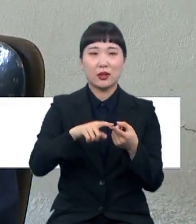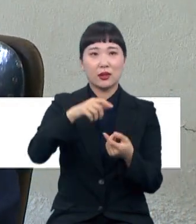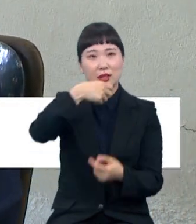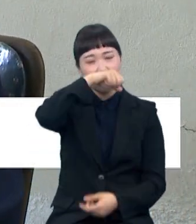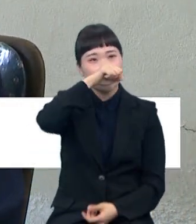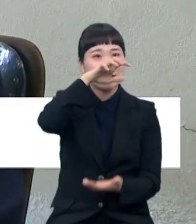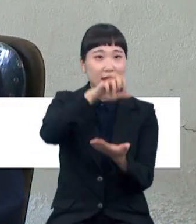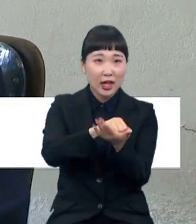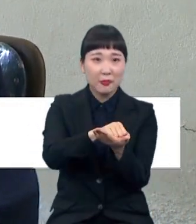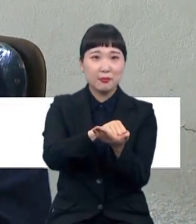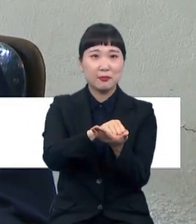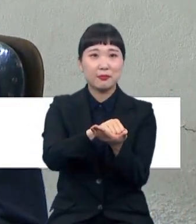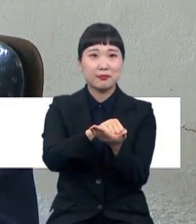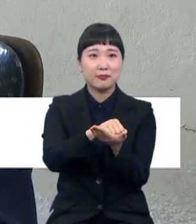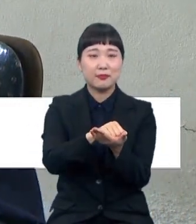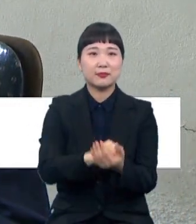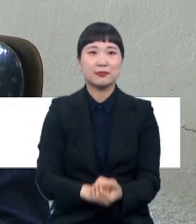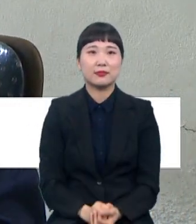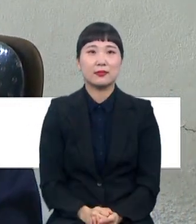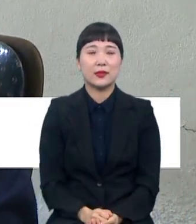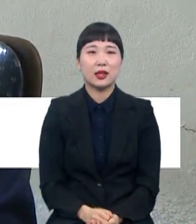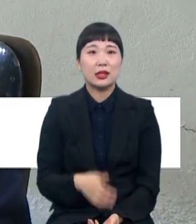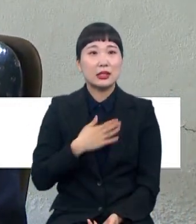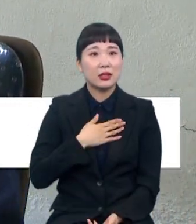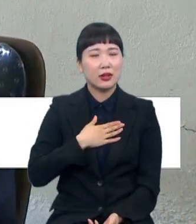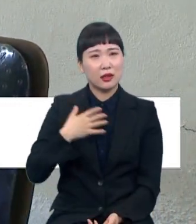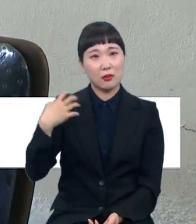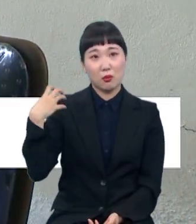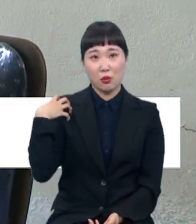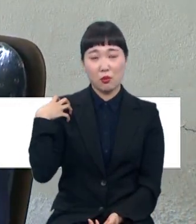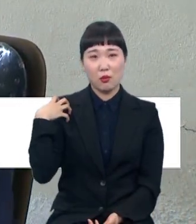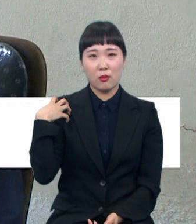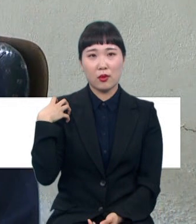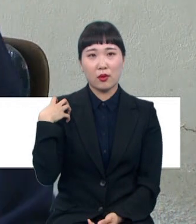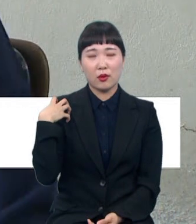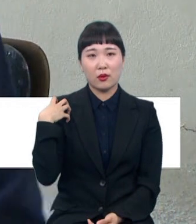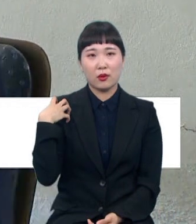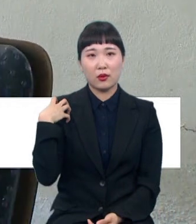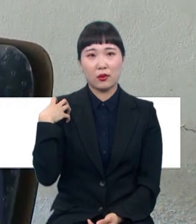거 저희 몫을 역으로 계산하면